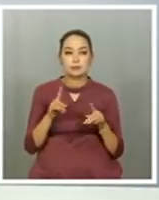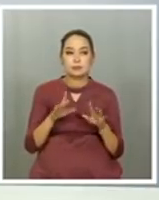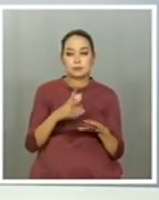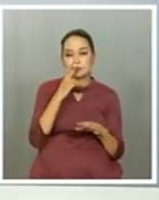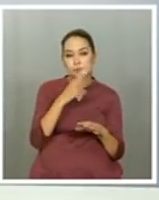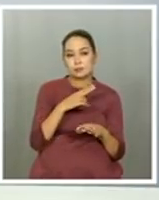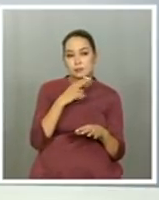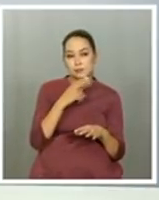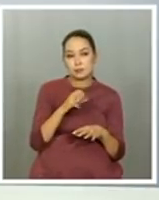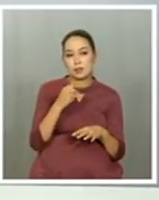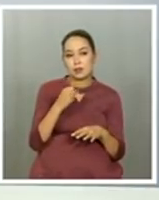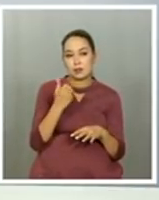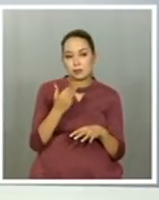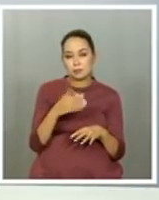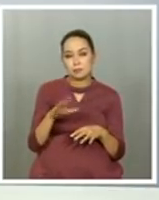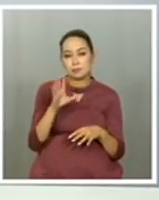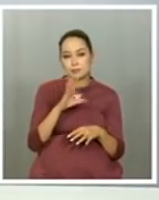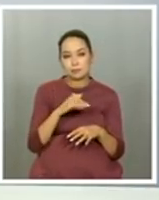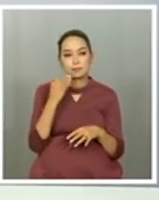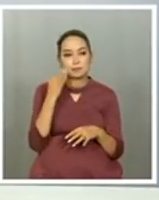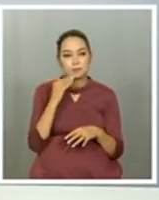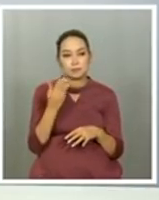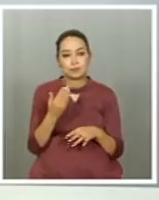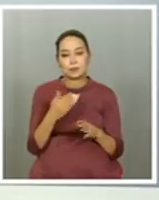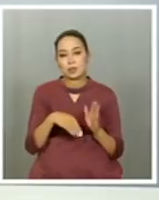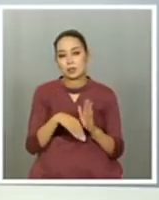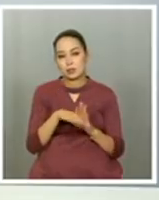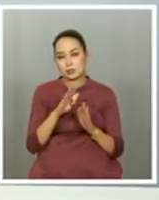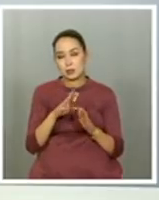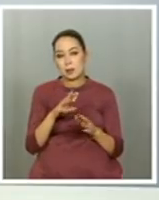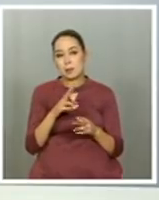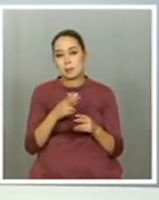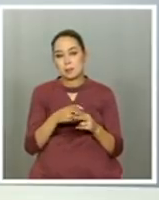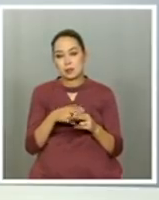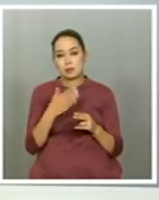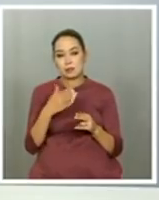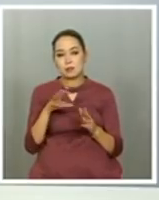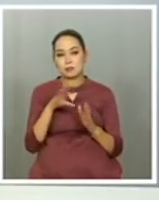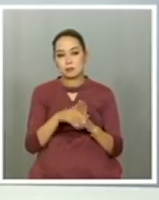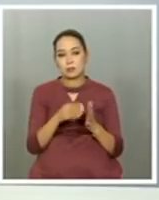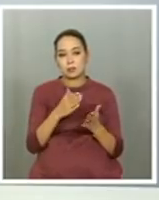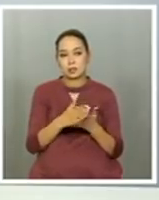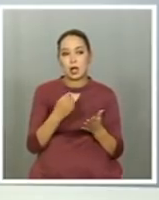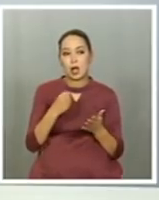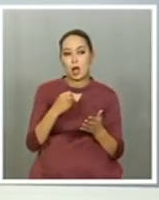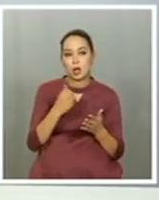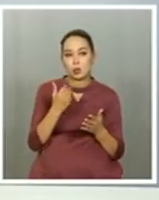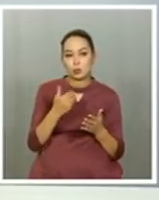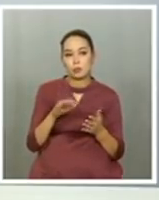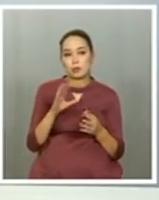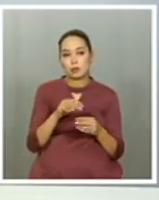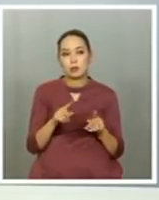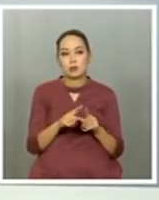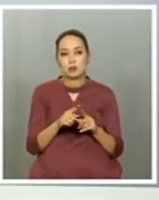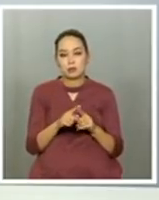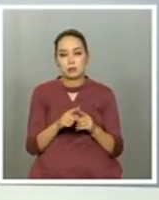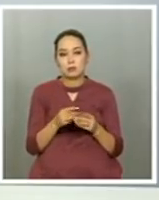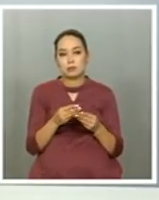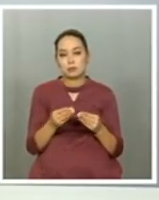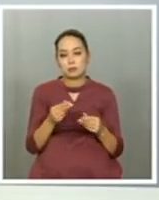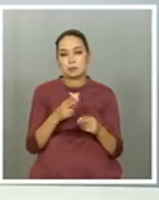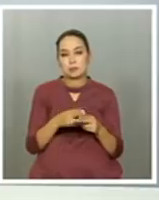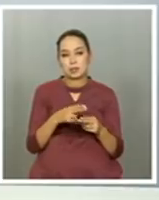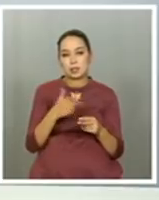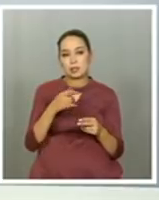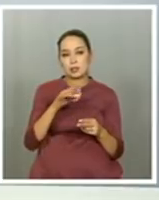алюминий белсенділігі өте жақсы металдардың қатарына жатпаса да, алюминий мен су әрекеттескен кезде де метал гидроксиді